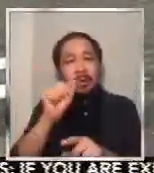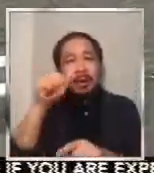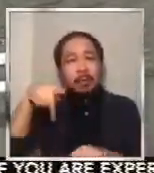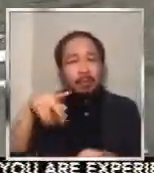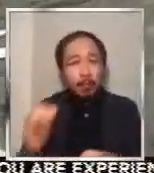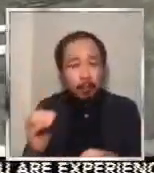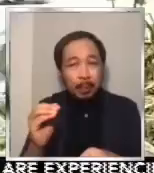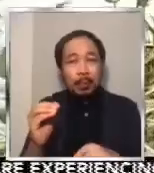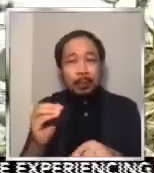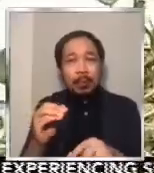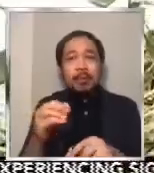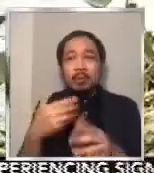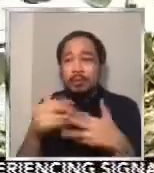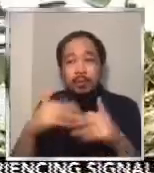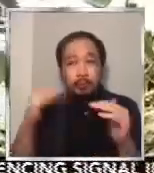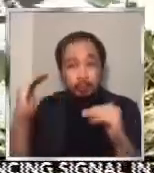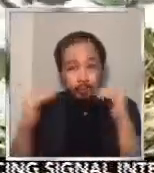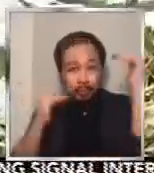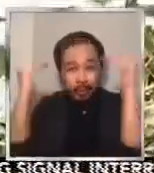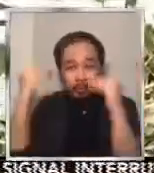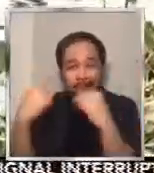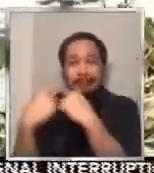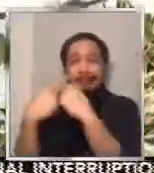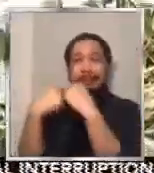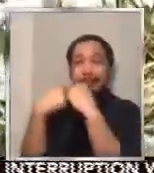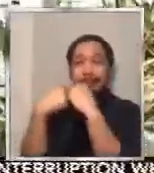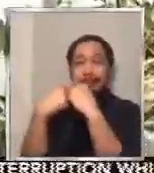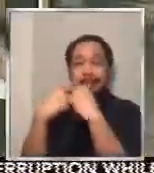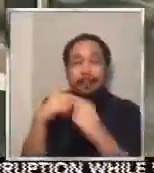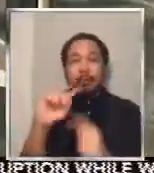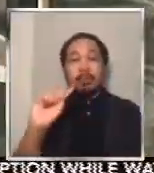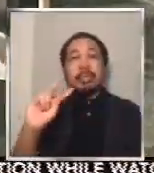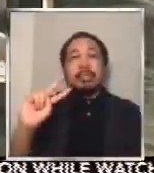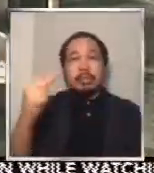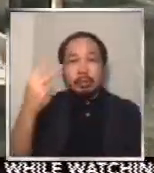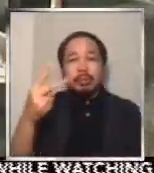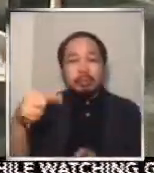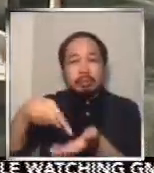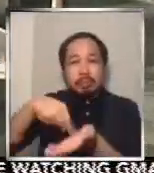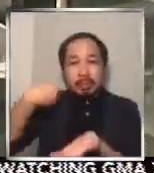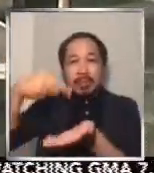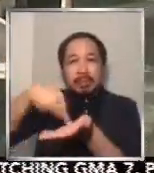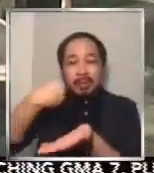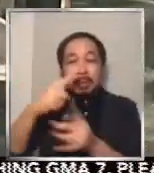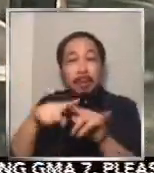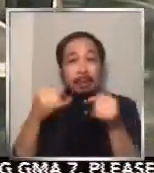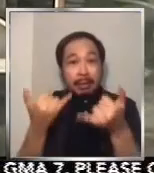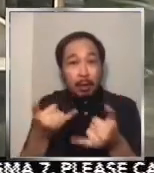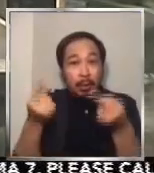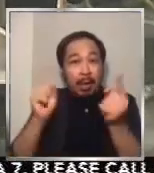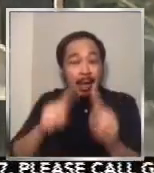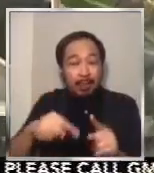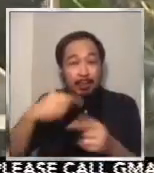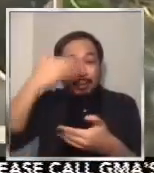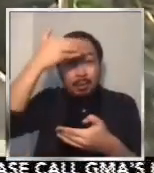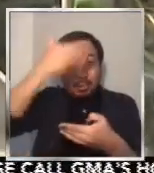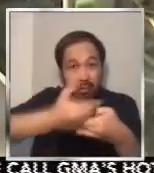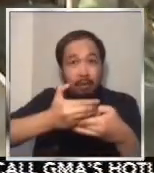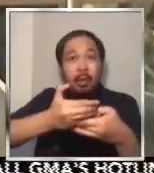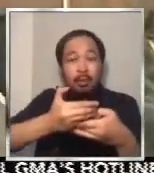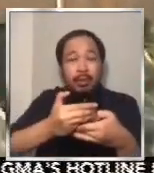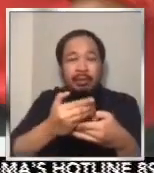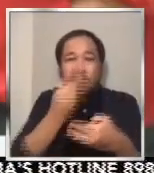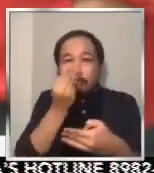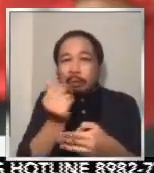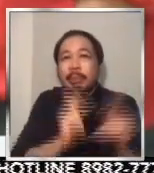ng trabaho. 2 piso lang ang bayad kada pasahero. Ang kaso, dahil sa lockdown, labis na kumonte ang lumalabas kaya halos wala rin